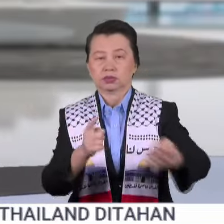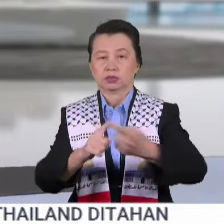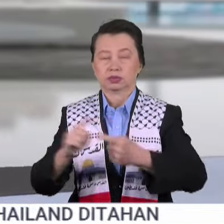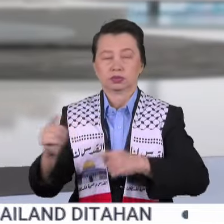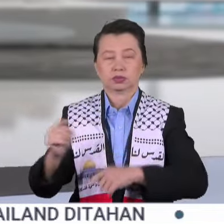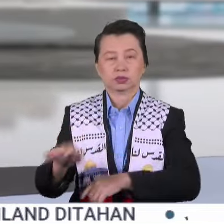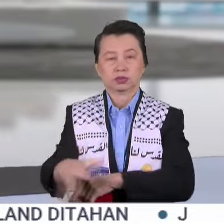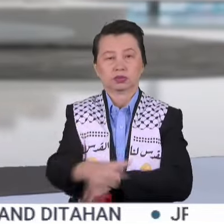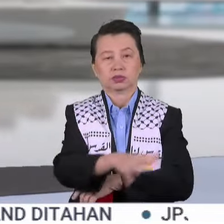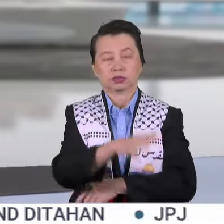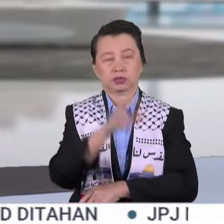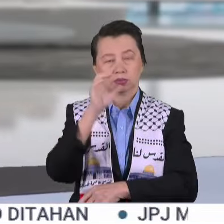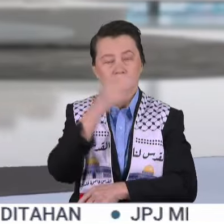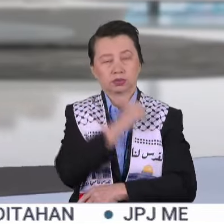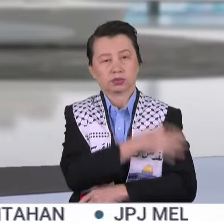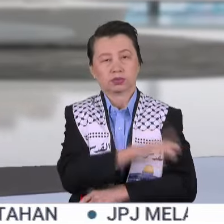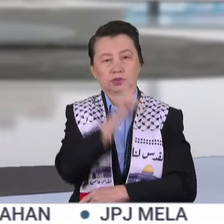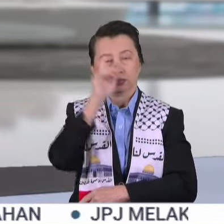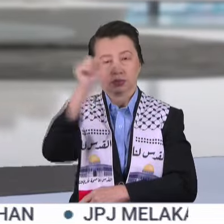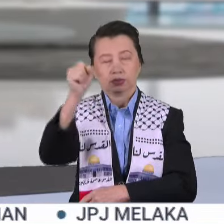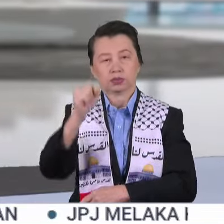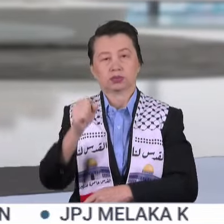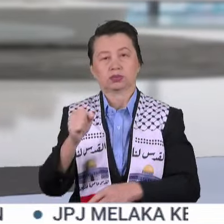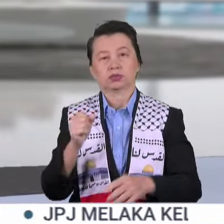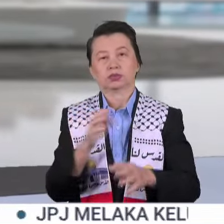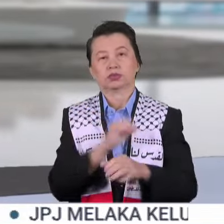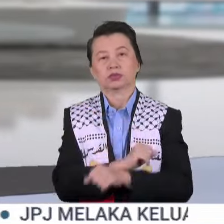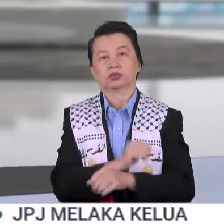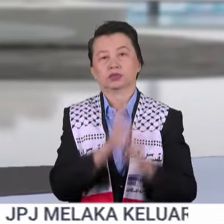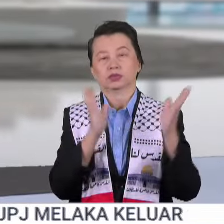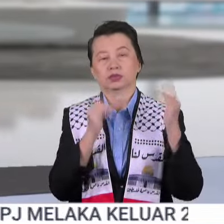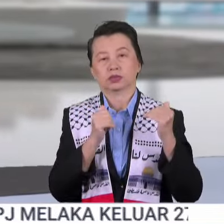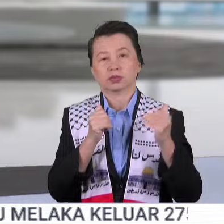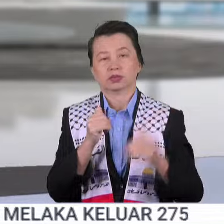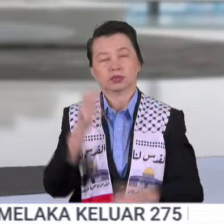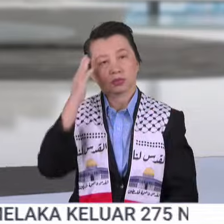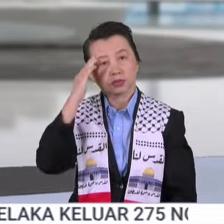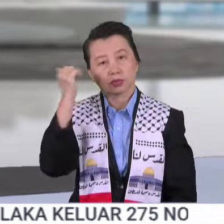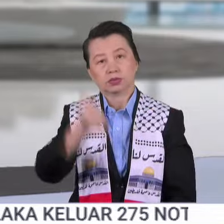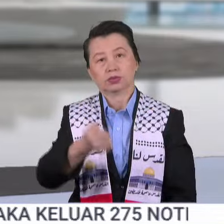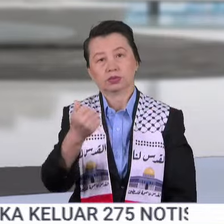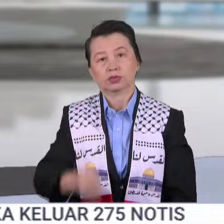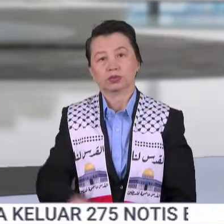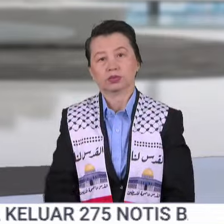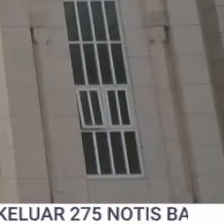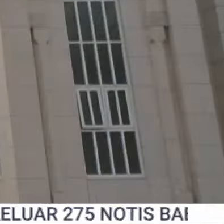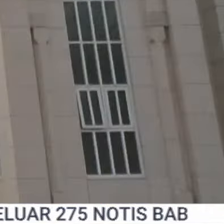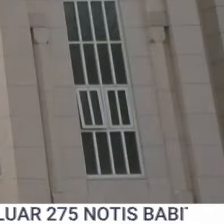segara, Palestin pasti merdeka. Malaysia Madani, tekad perpaduan penuhi harapan. Assalamualaikum.